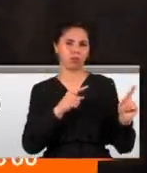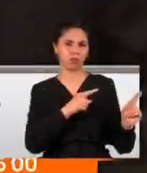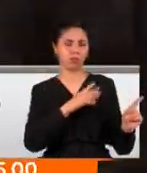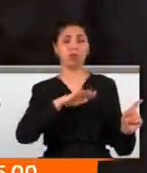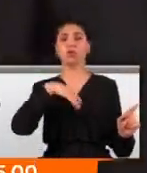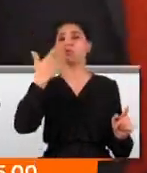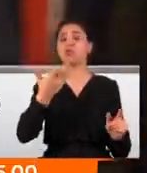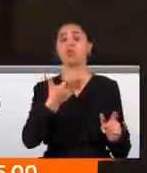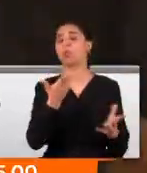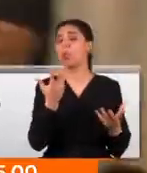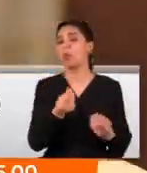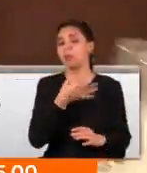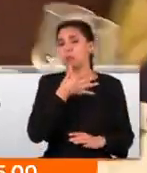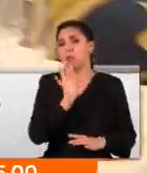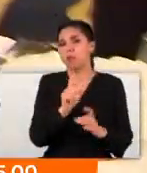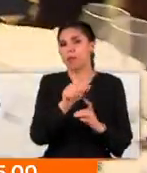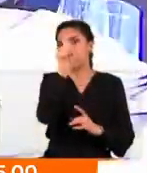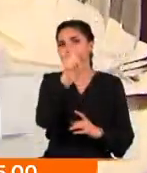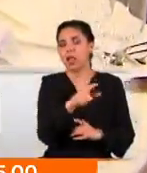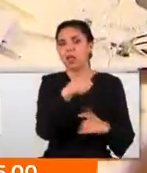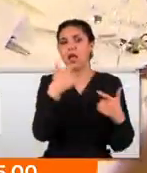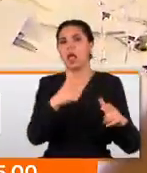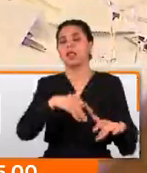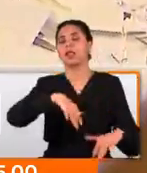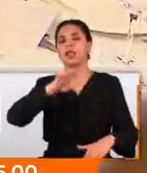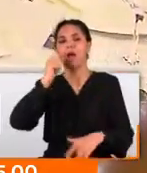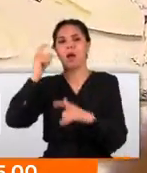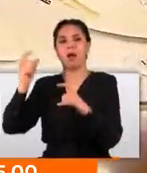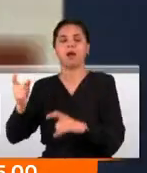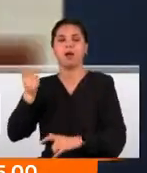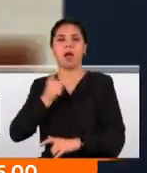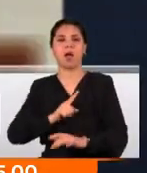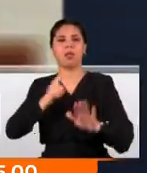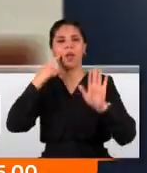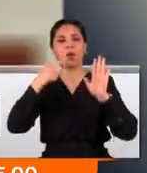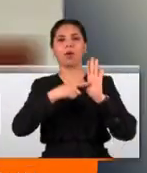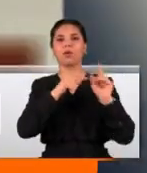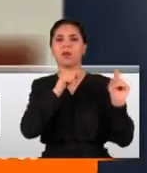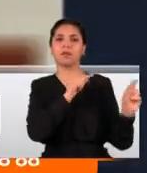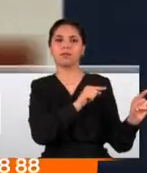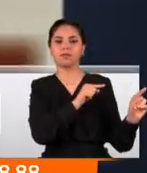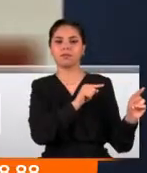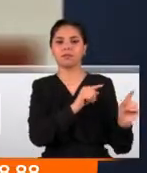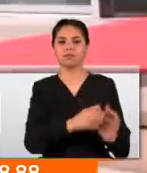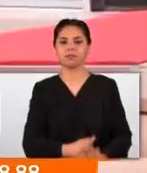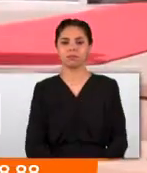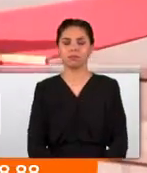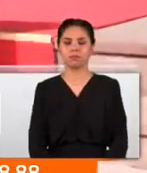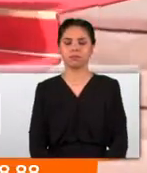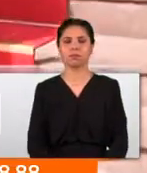Sonra ne oldu bilinmez, Ergin'i Hatay'dan değil ama Ankara'dan aday gösterdi. Şapkadan tavşan çıkarma